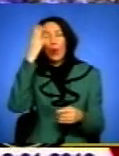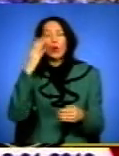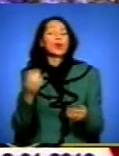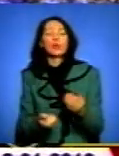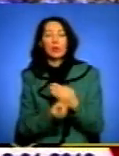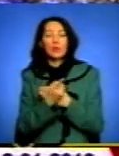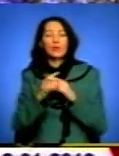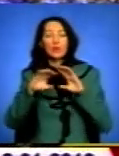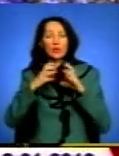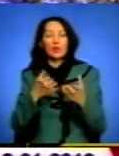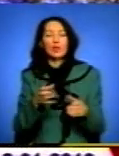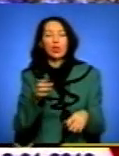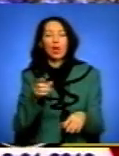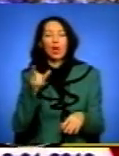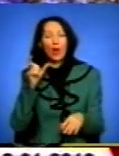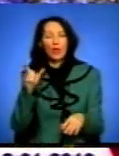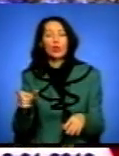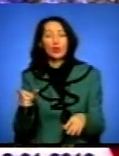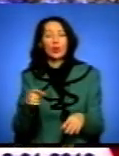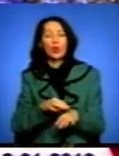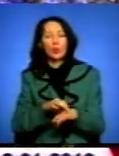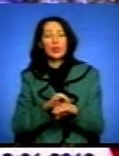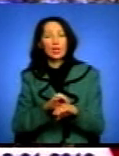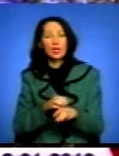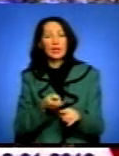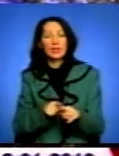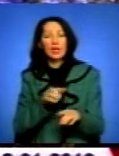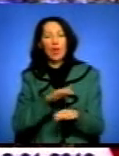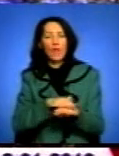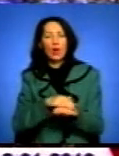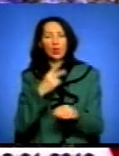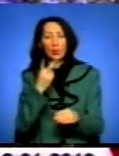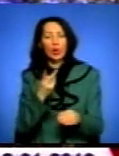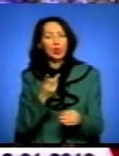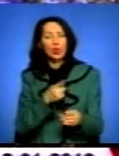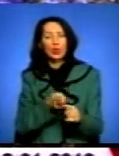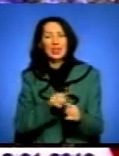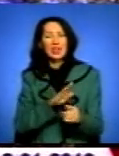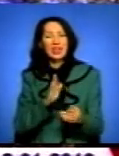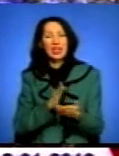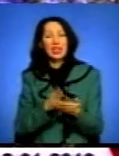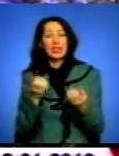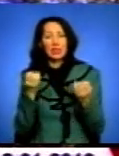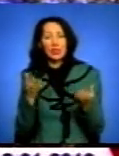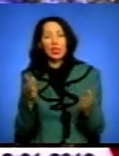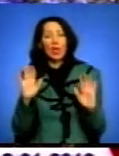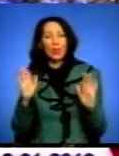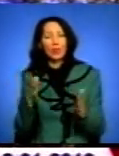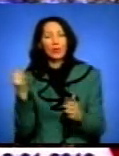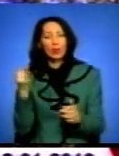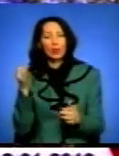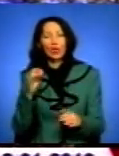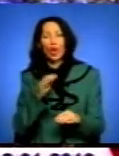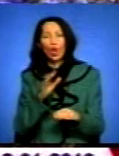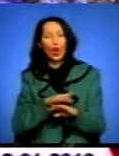подобі. І вже саме цей факт доводить, що це не є звичайна подія. І в історії людства